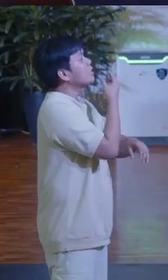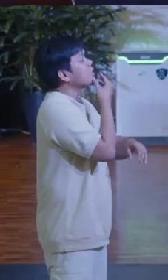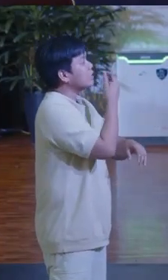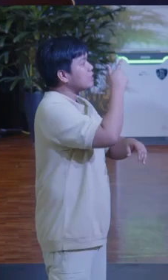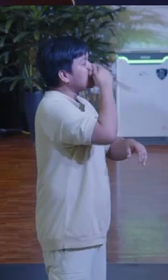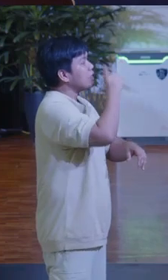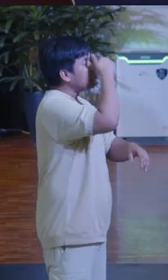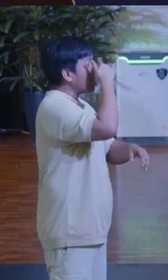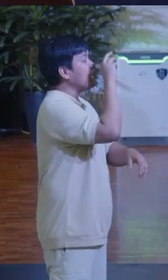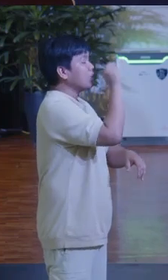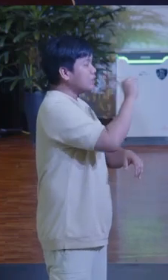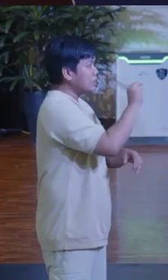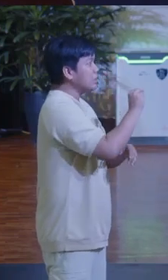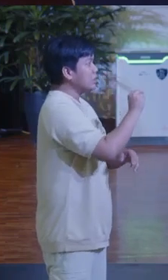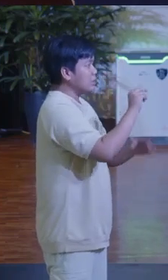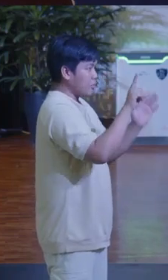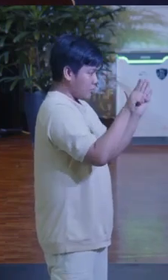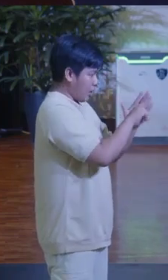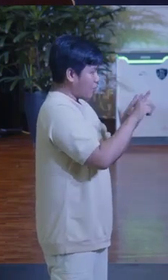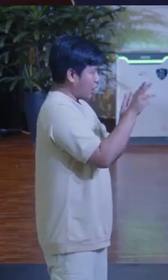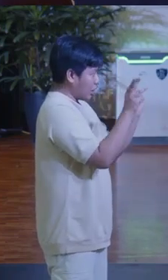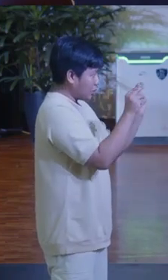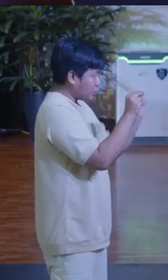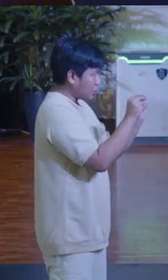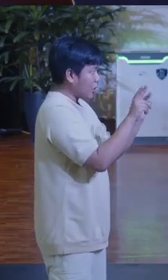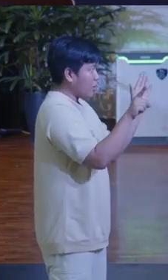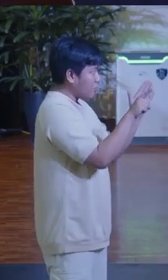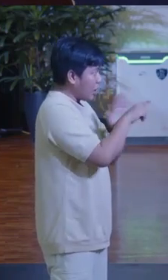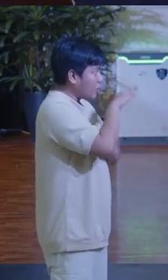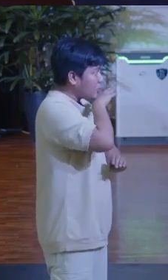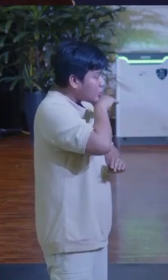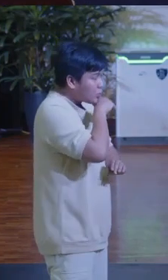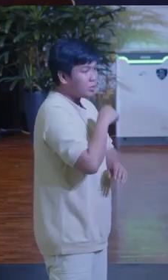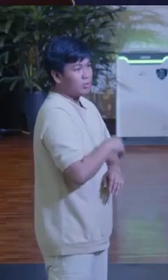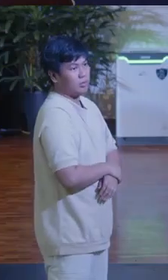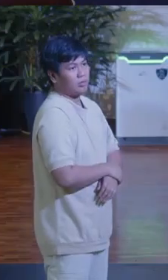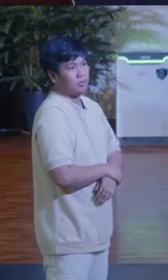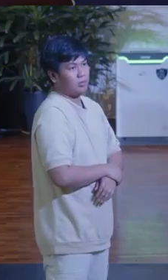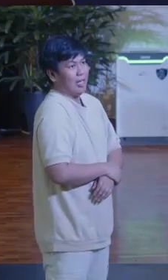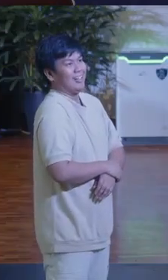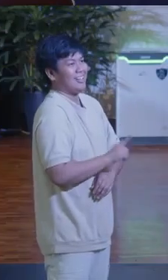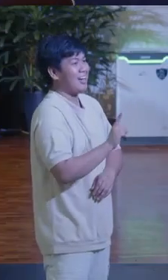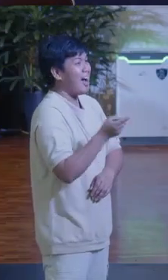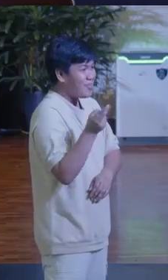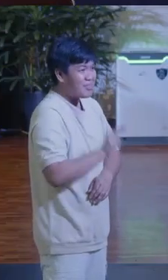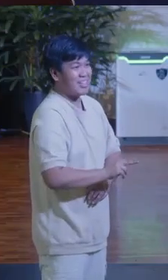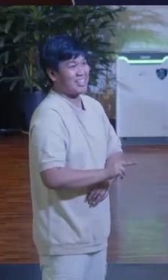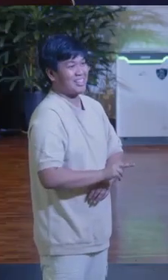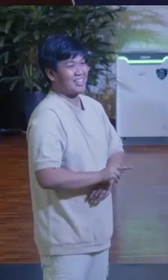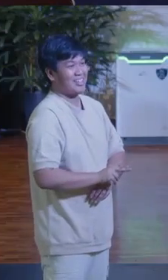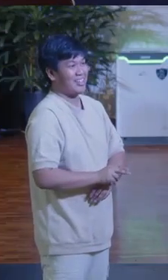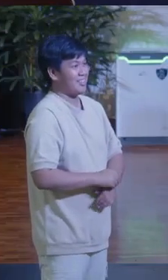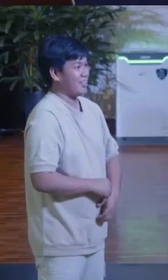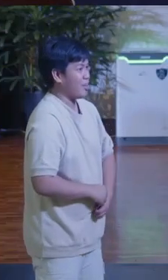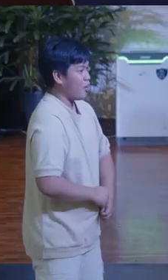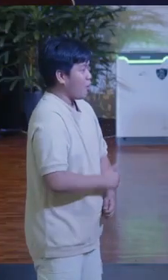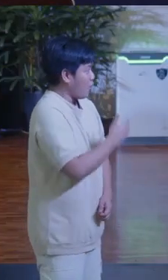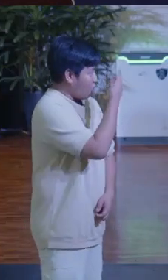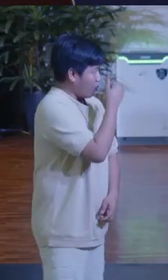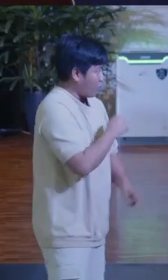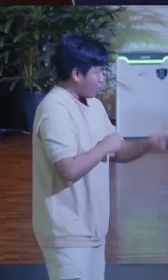Huwag kumain ng laman ng isang hayop that chews the cud and divides the